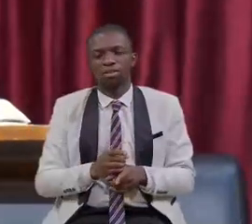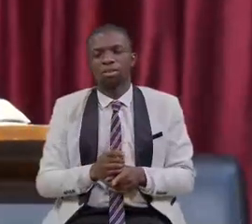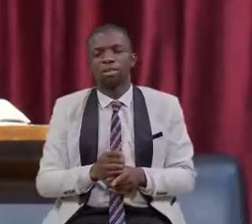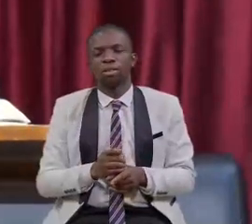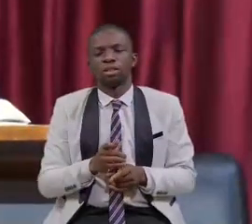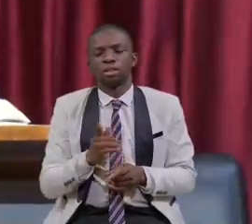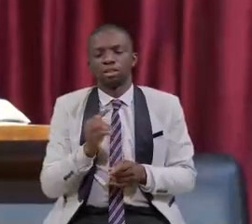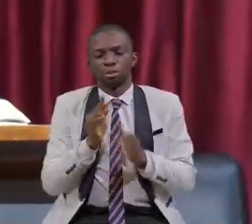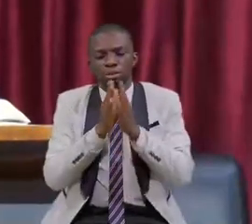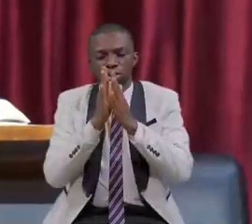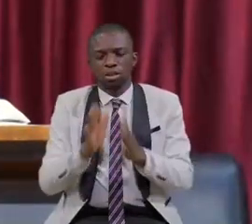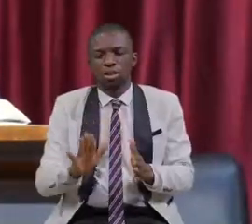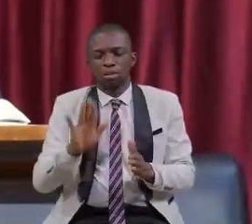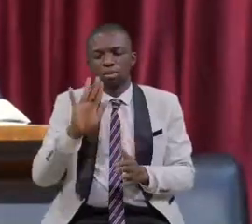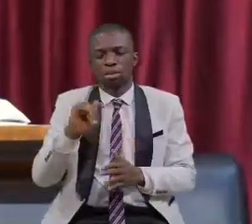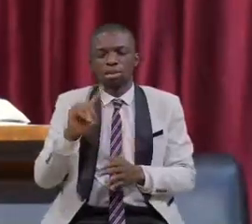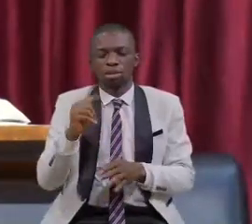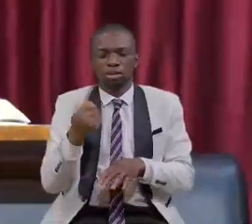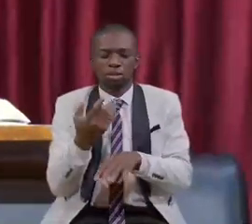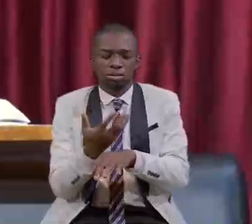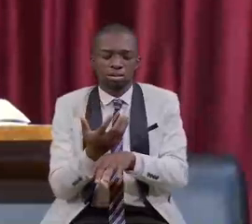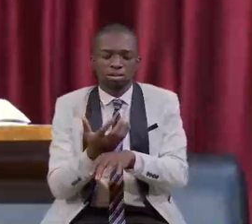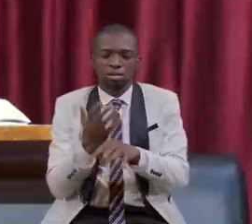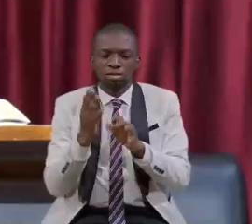La prière par les pétitionnaires.